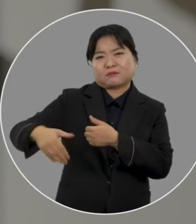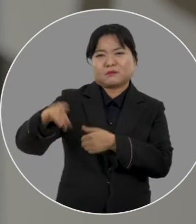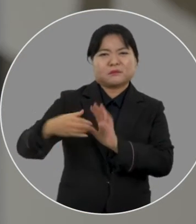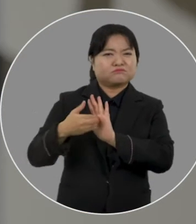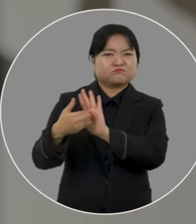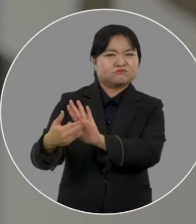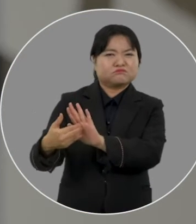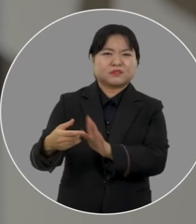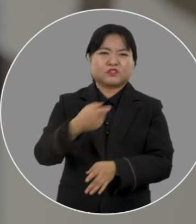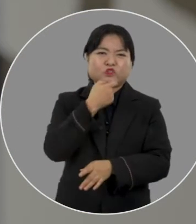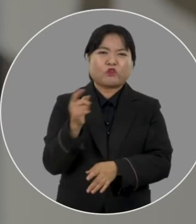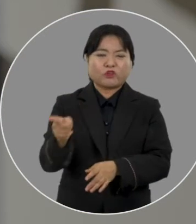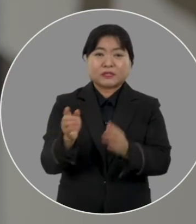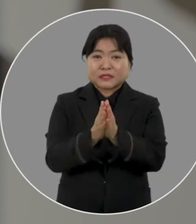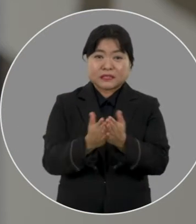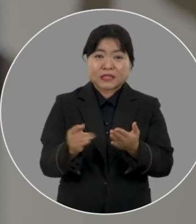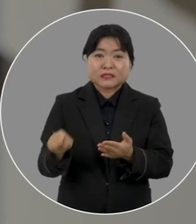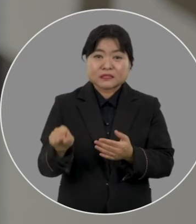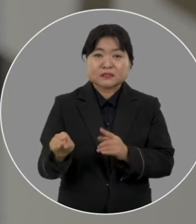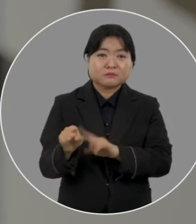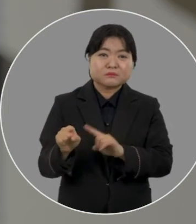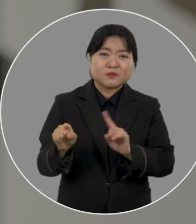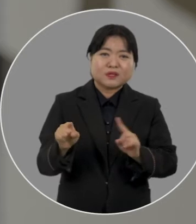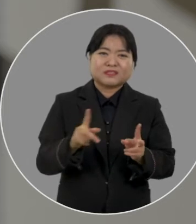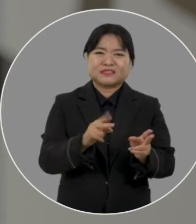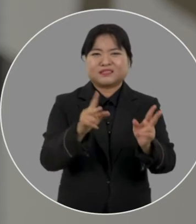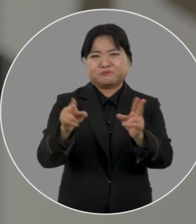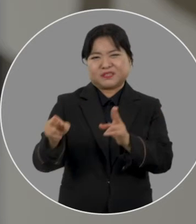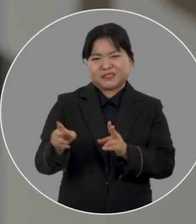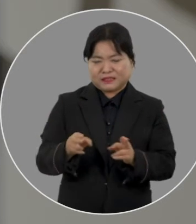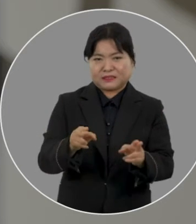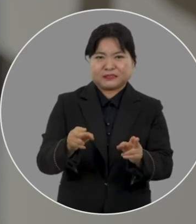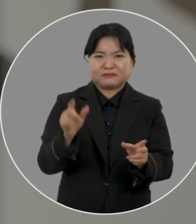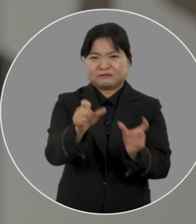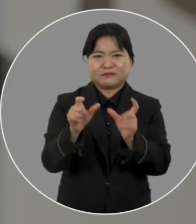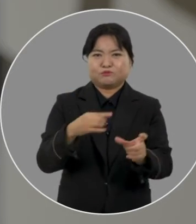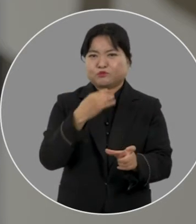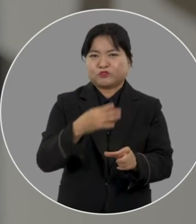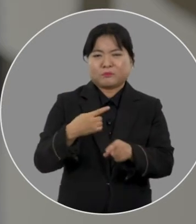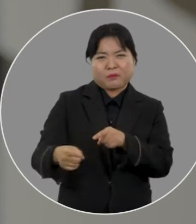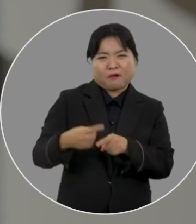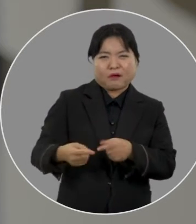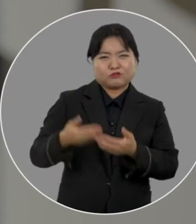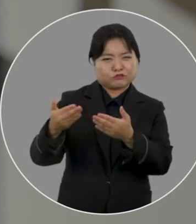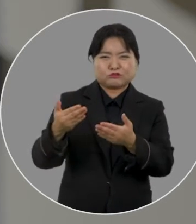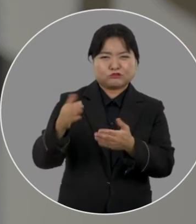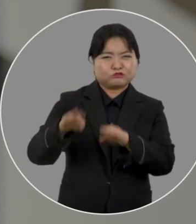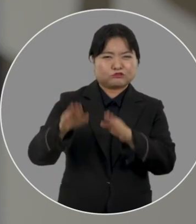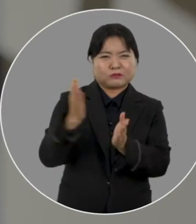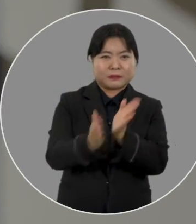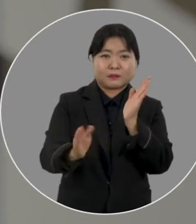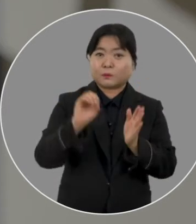거절했죠. 그 책은 거의 여러 가지 얘기 짜깁기 수준이다. 평을 쓸 만한 수준 아니다. 라고